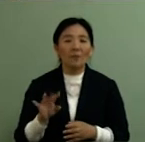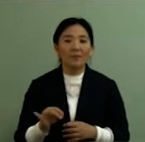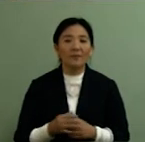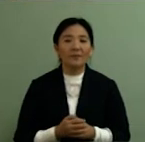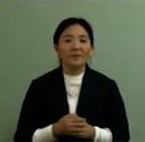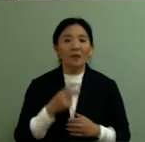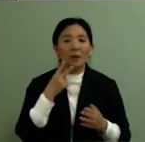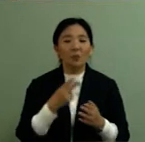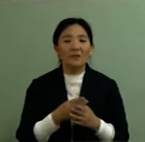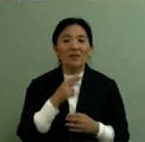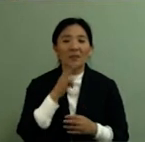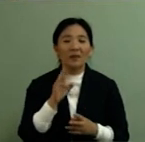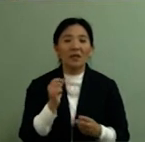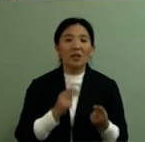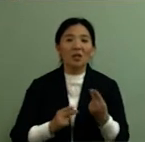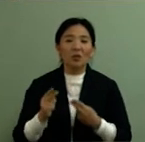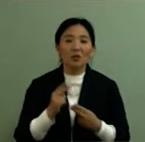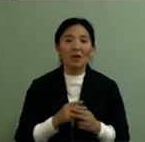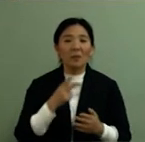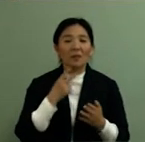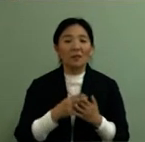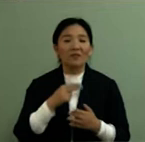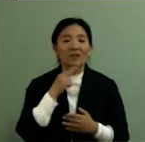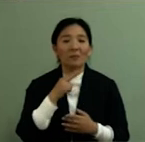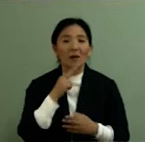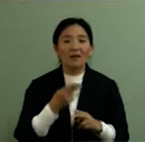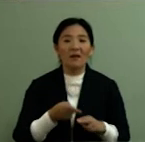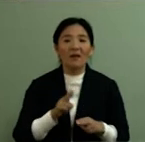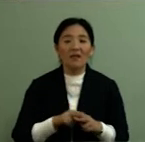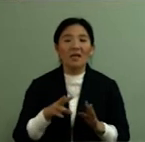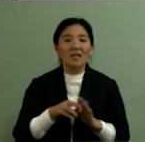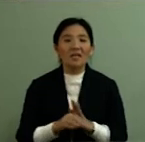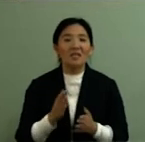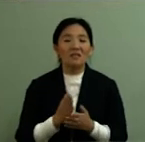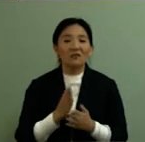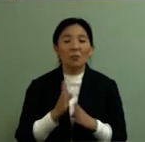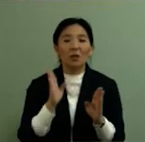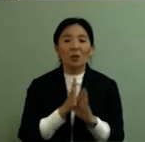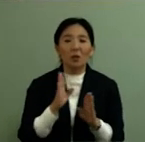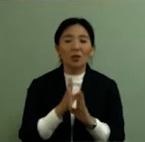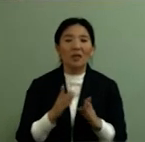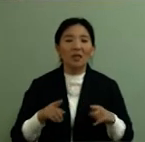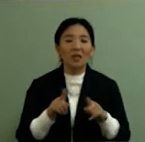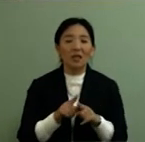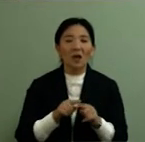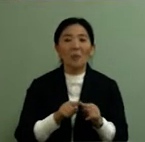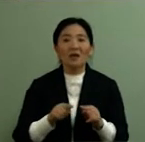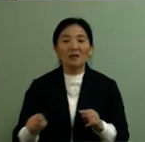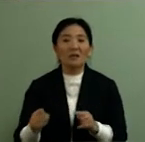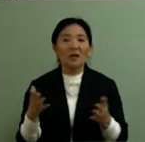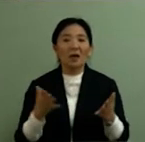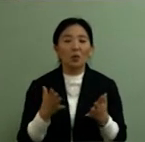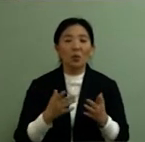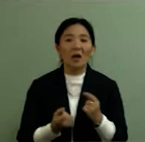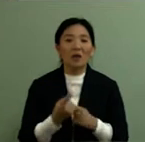Давайте посмотрим внимательно на рисунки. Обратите внимание, это естественные, природные такие процессы,